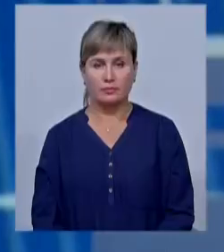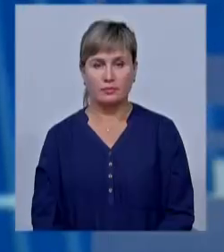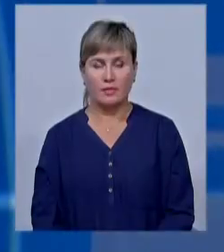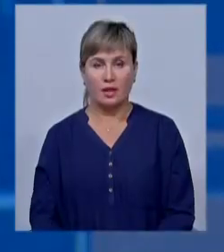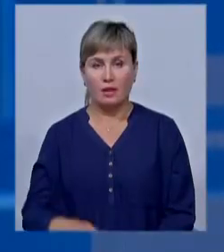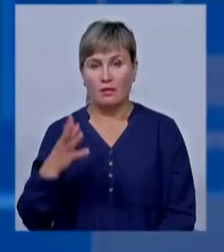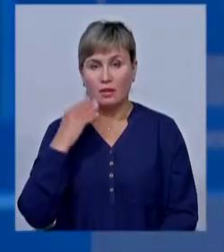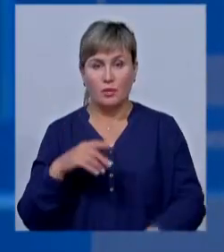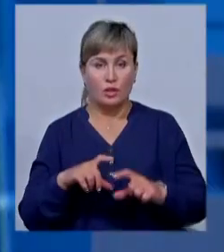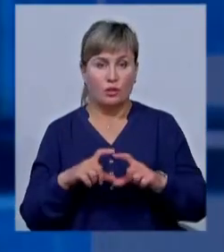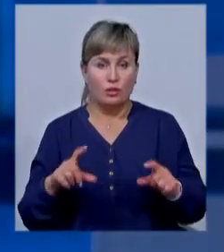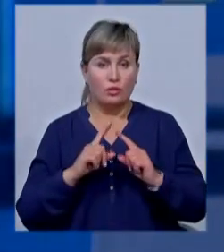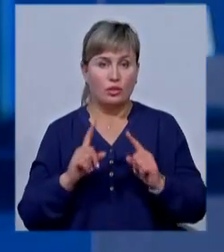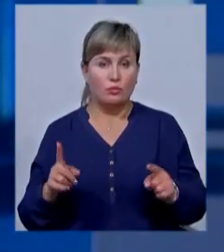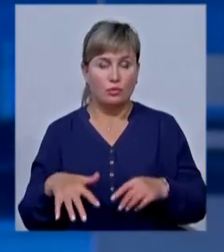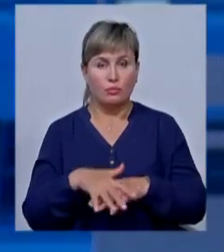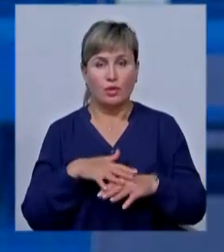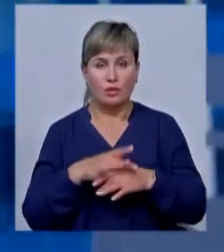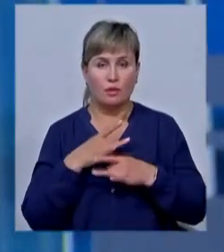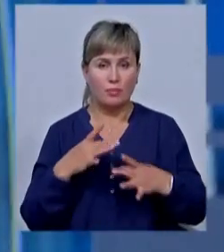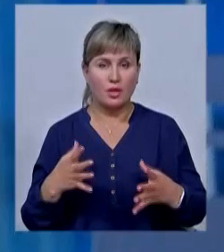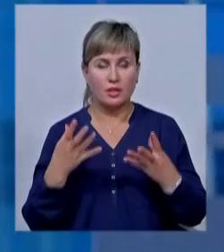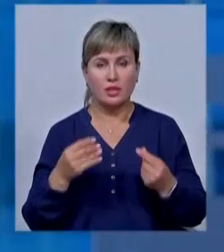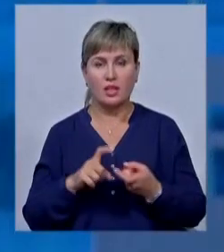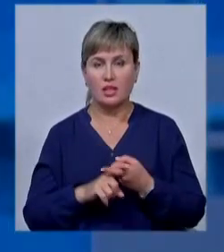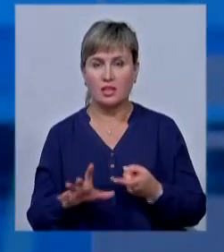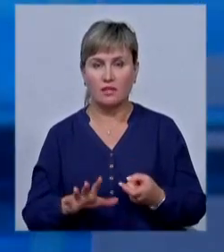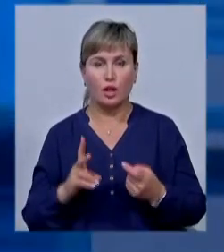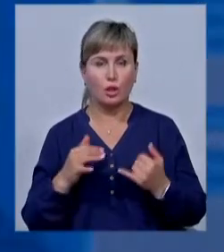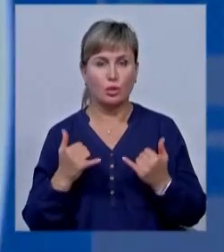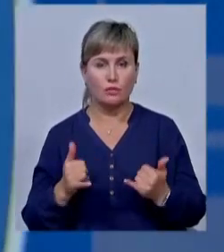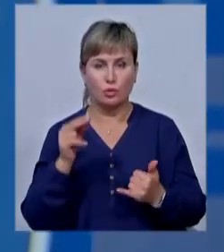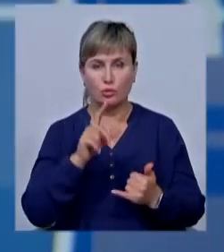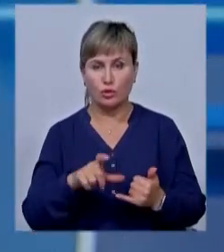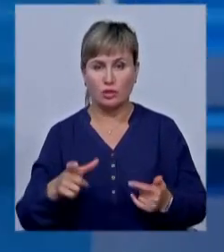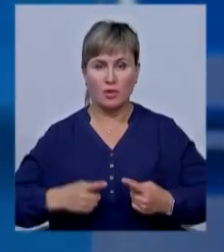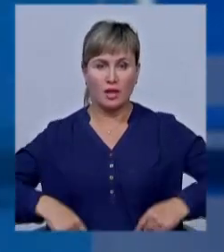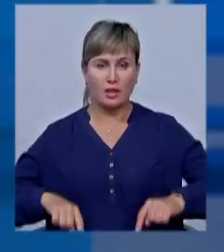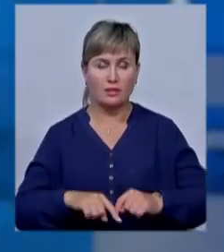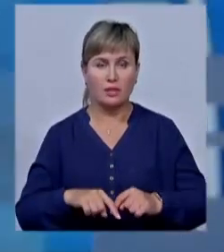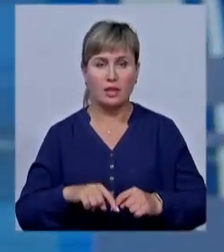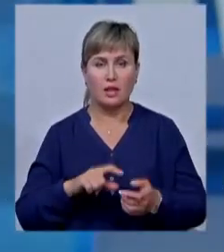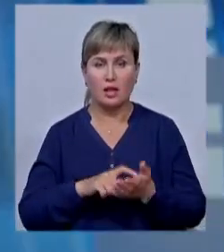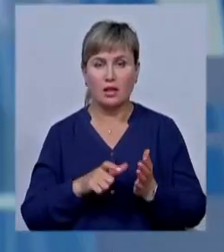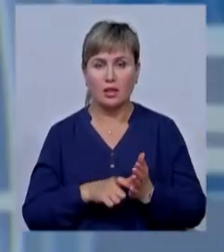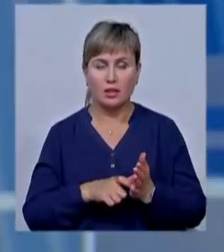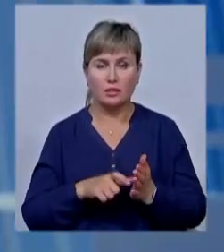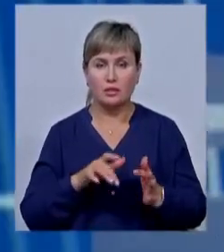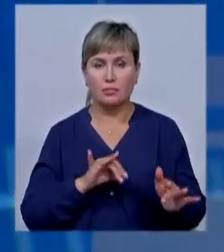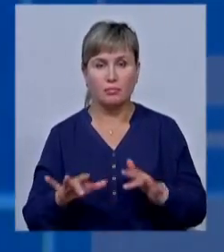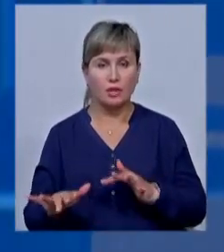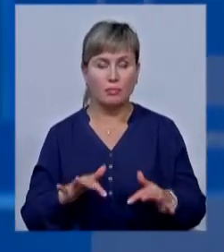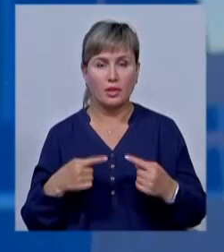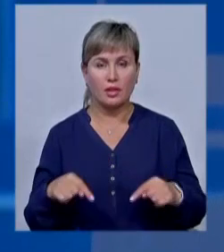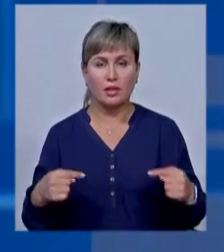В алматинских школах не будут массово праздновать День независимости. Но сегодня учащимся организовали классные часы и другие мероприятия.